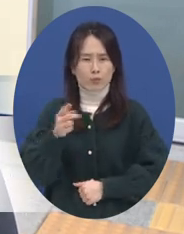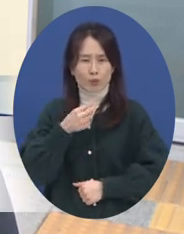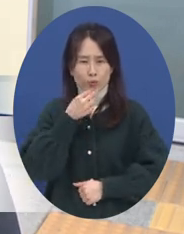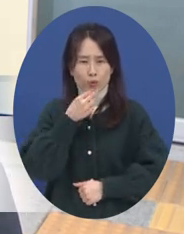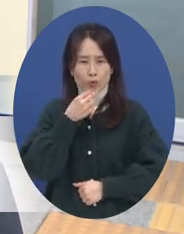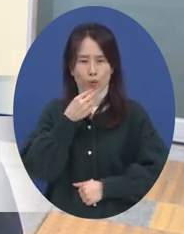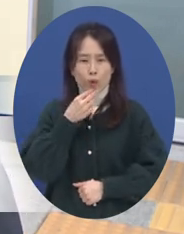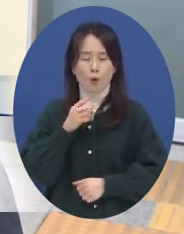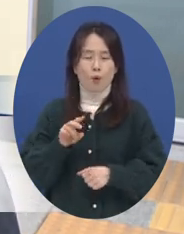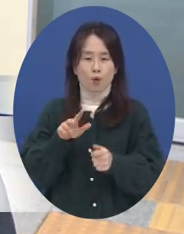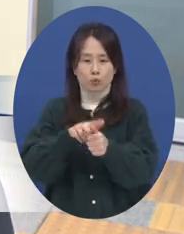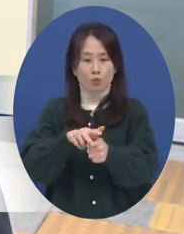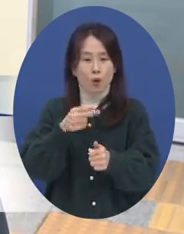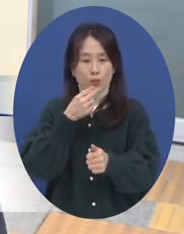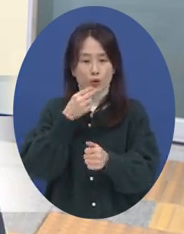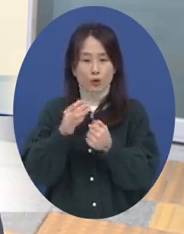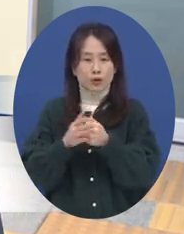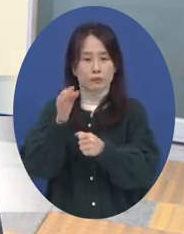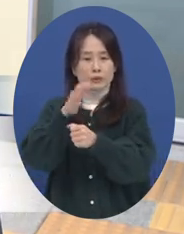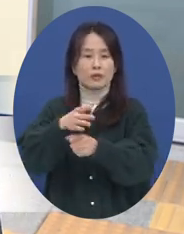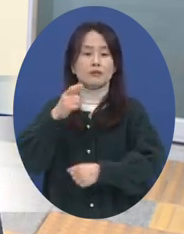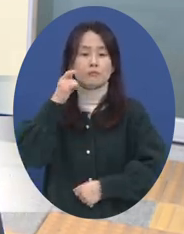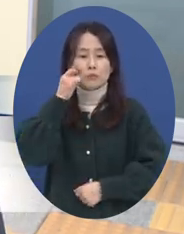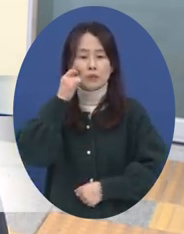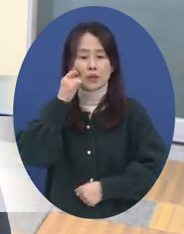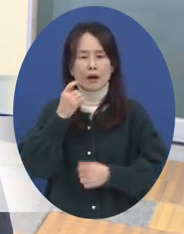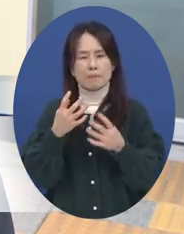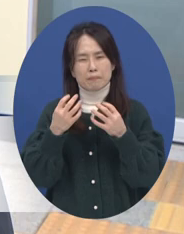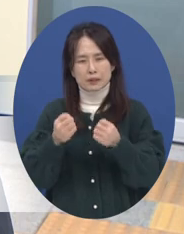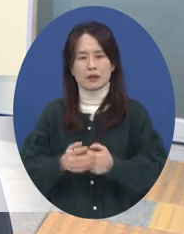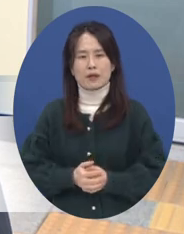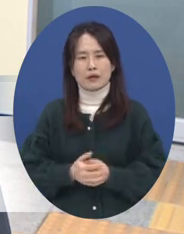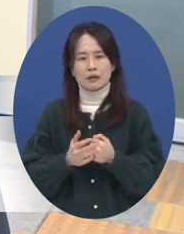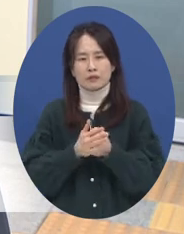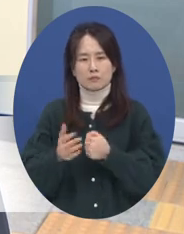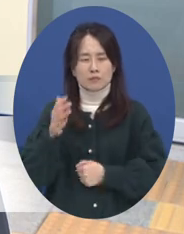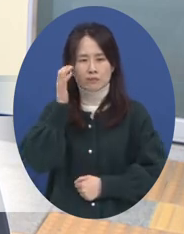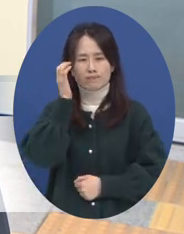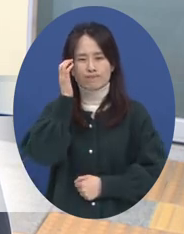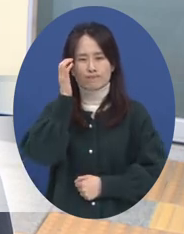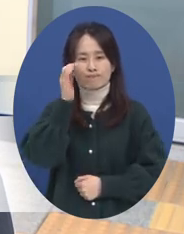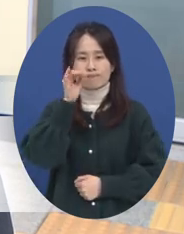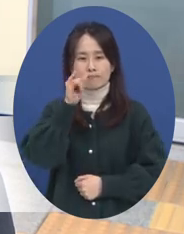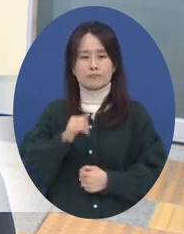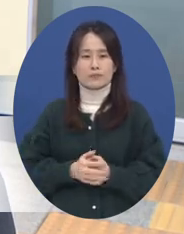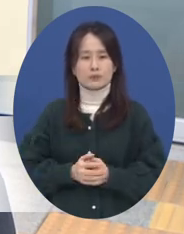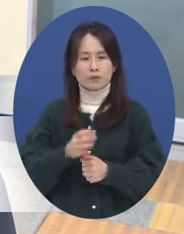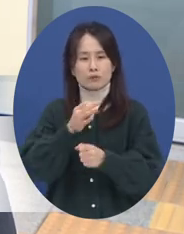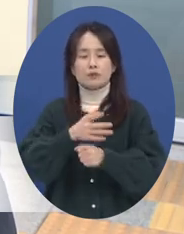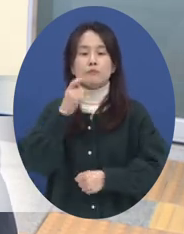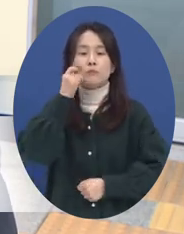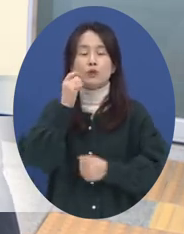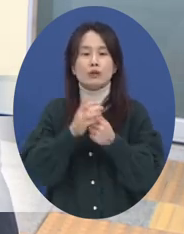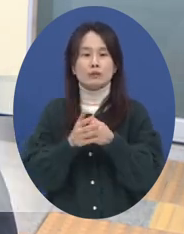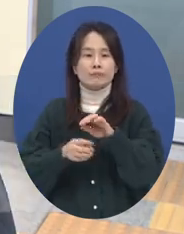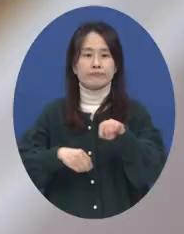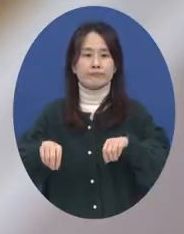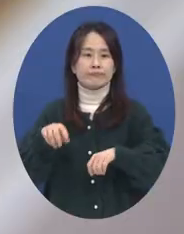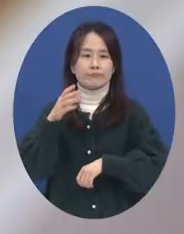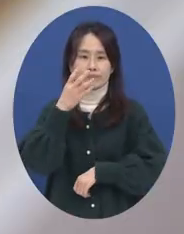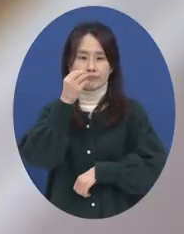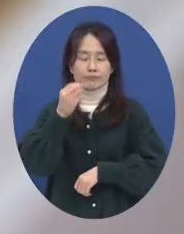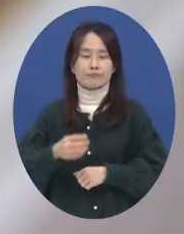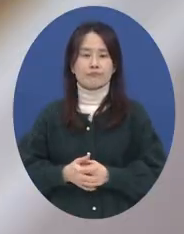하다못해 편의점조차도 없어서 구매할 수 없을 때가 많아가지고 그럴 때좀 곤란할 때가 많아요. 구할 수가 없으니까 일단